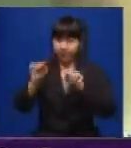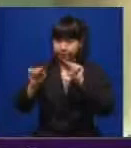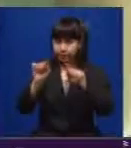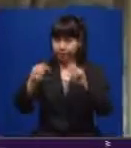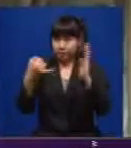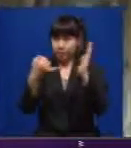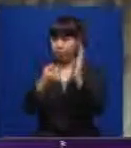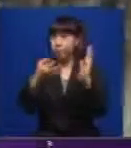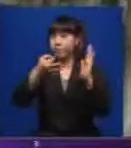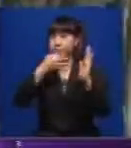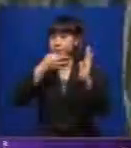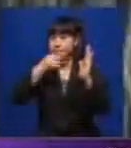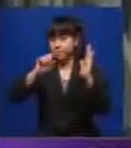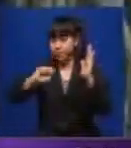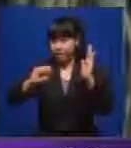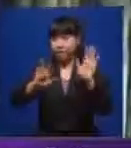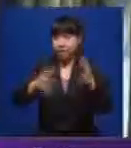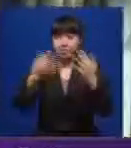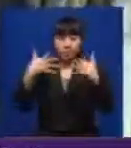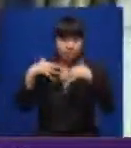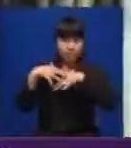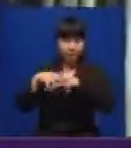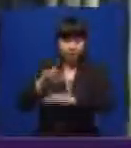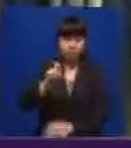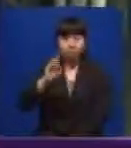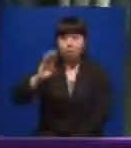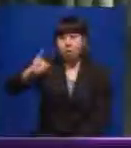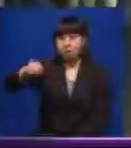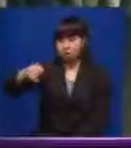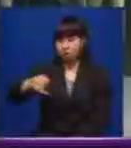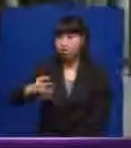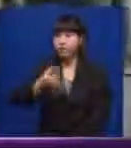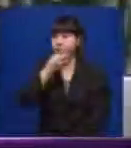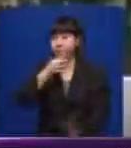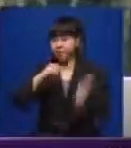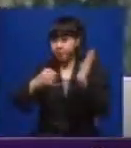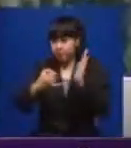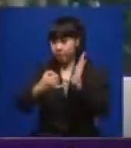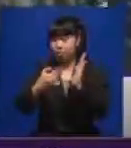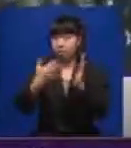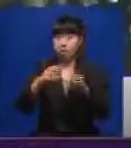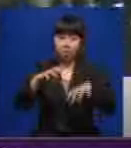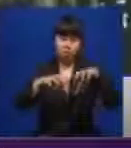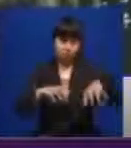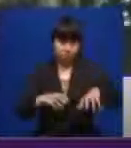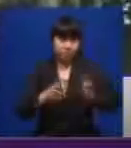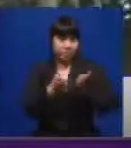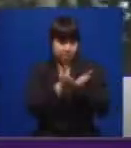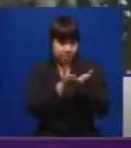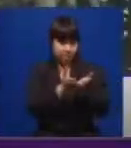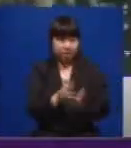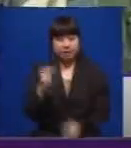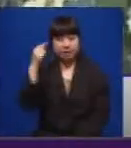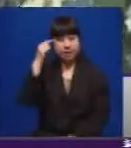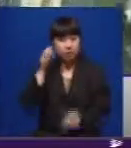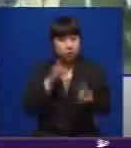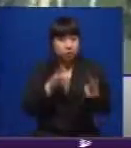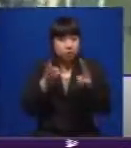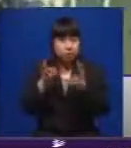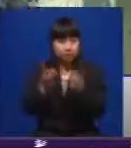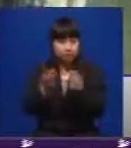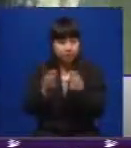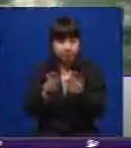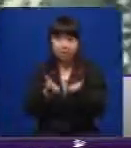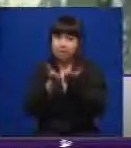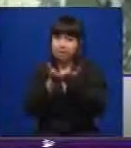ให้จังหวัดสมุทรสาครประสานกับทางอบจ.สมุทรสาครแล้วก็กรมเจ้าท่านะคะเร่งไปหาวิธีการเร่งกู้